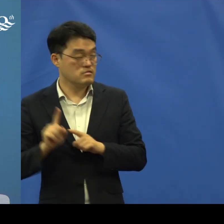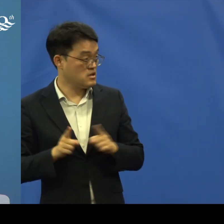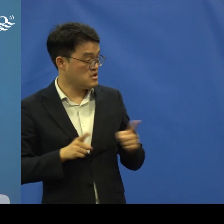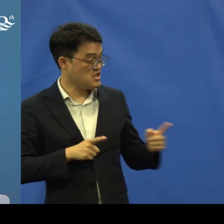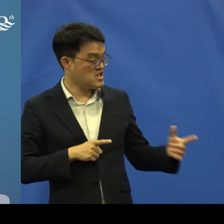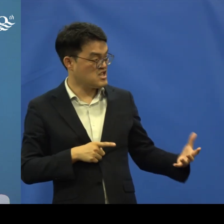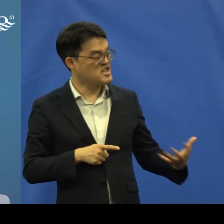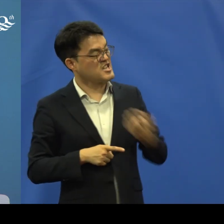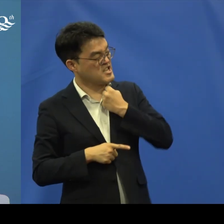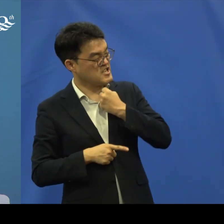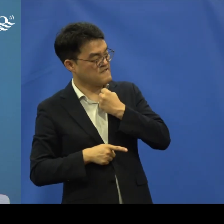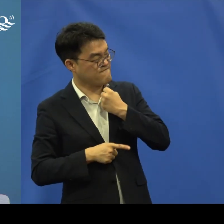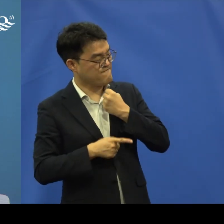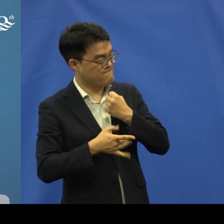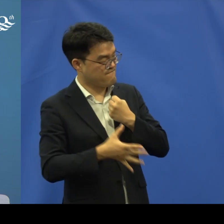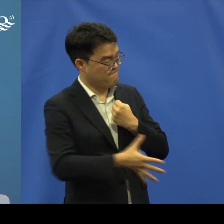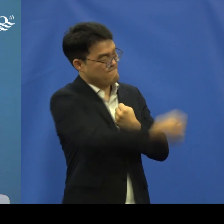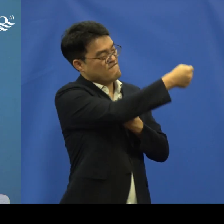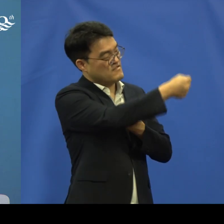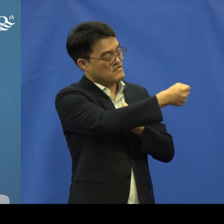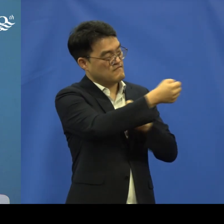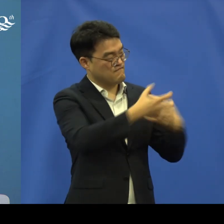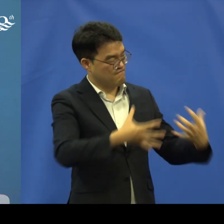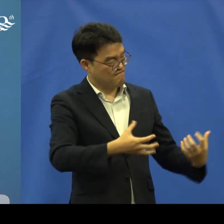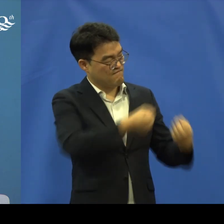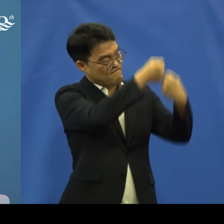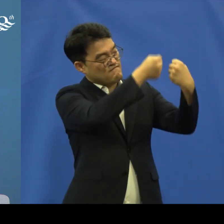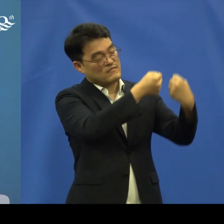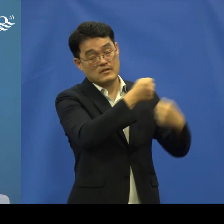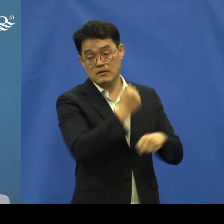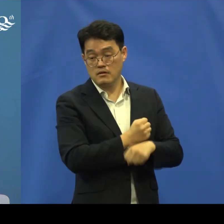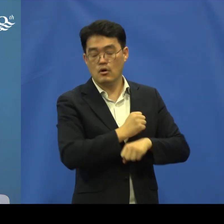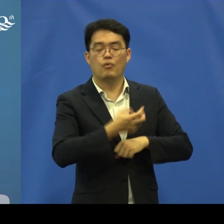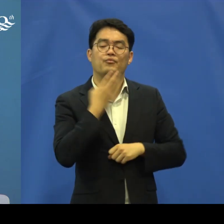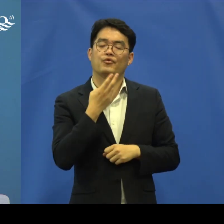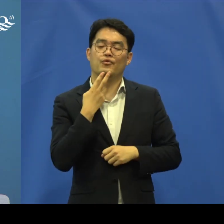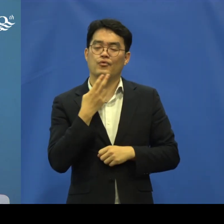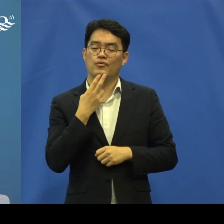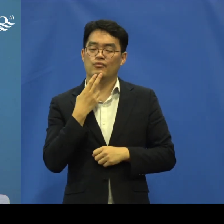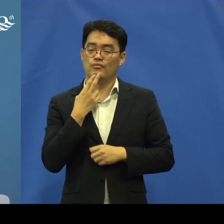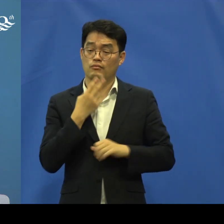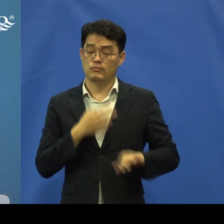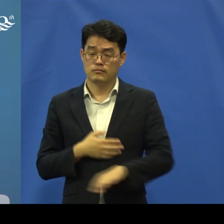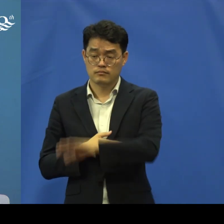여러분, 여기서 매우 귀중한 태도를 배우게 됩니다. 우리가 악에 대한 분별력에 대해서는 민감해야 돼요.